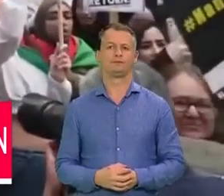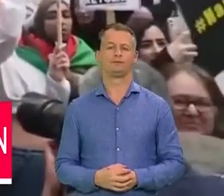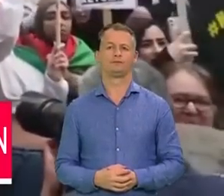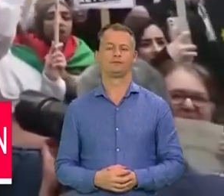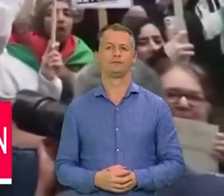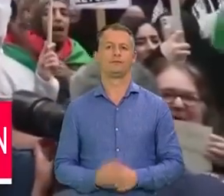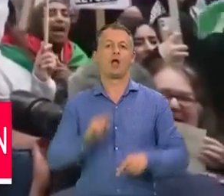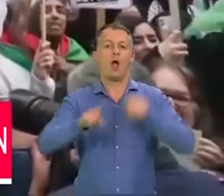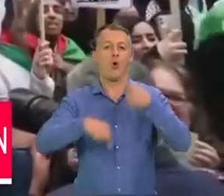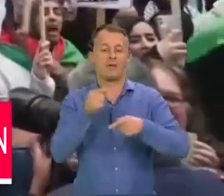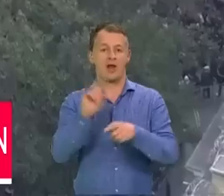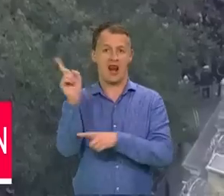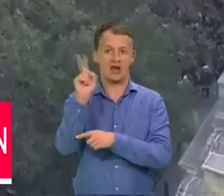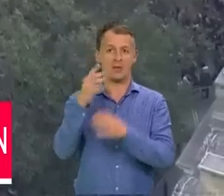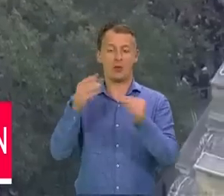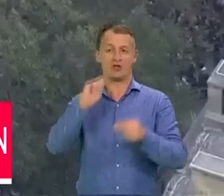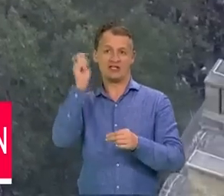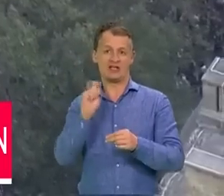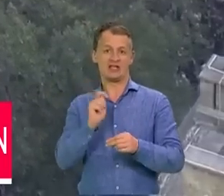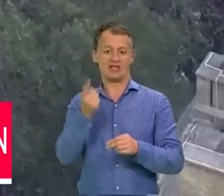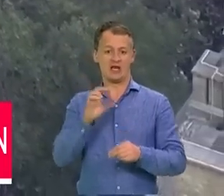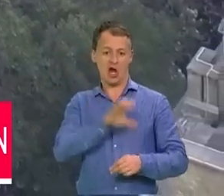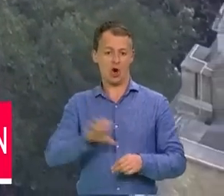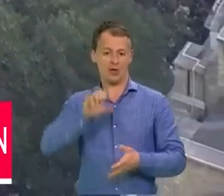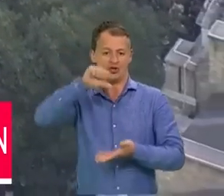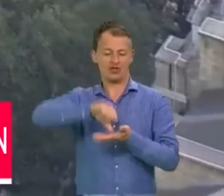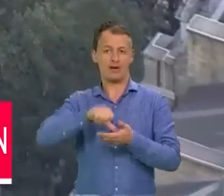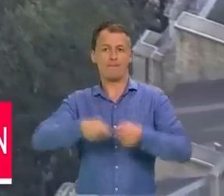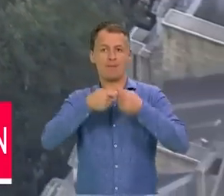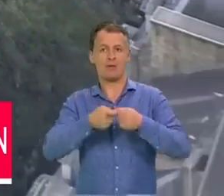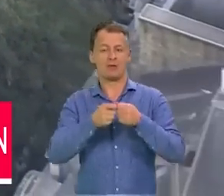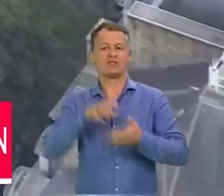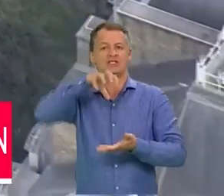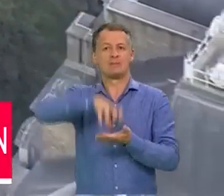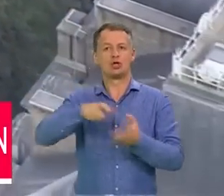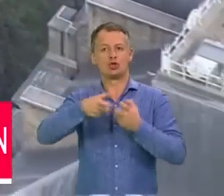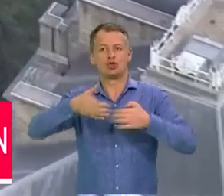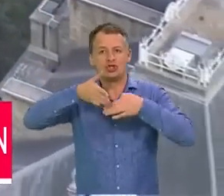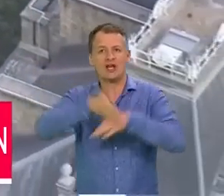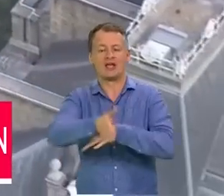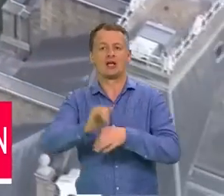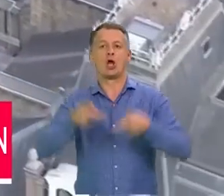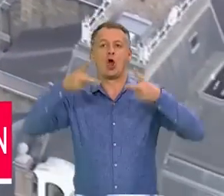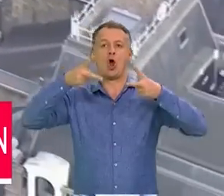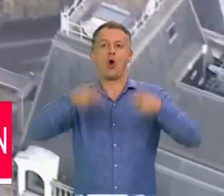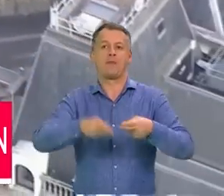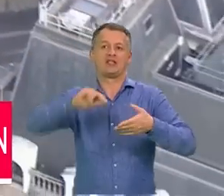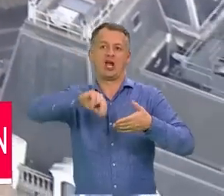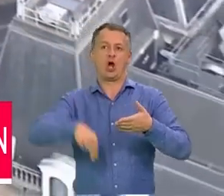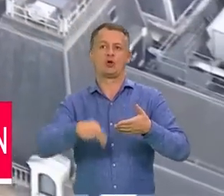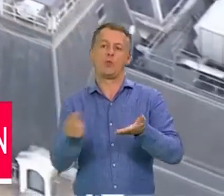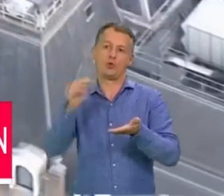Ca urmare a alertelor, mai multe state din Europa Centrală, membre ale spațiului Schengen, suspendă acordul și